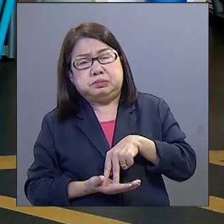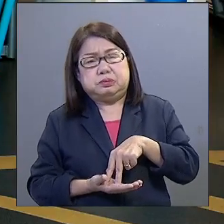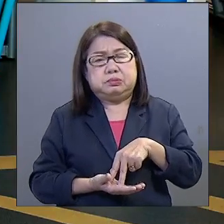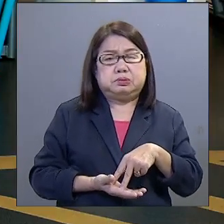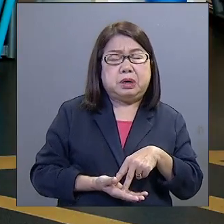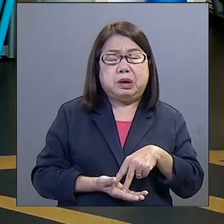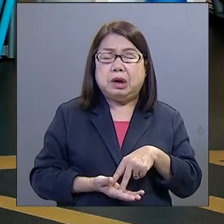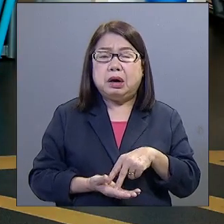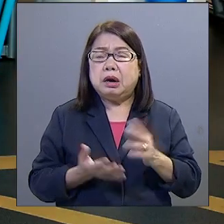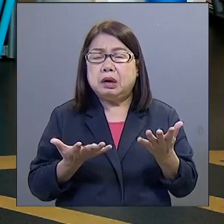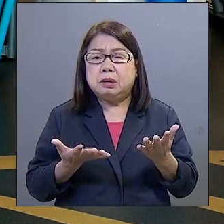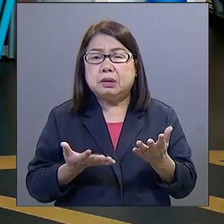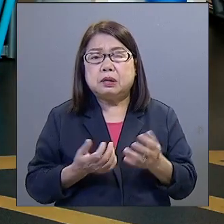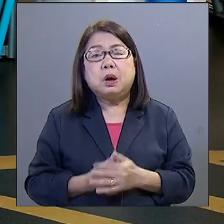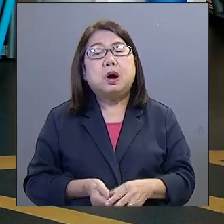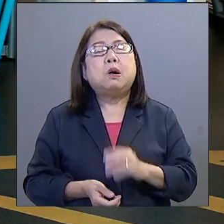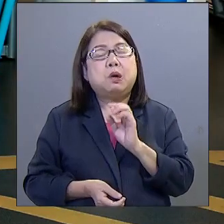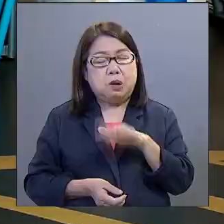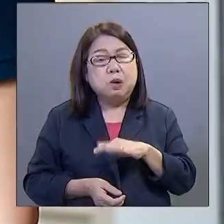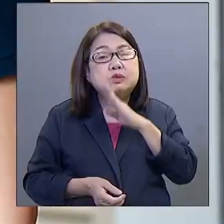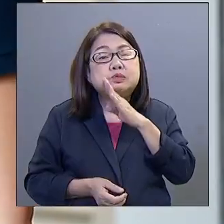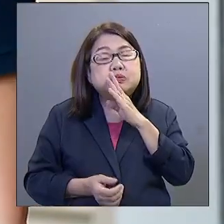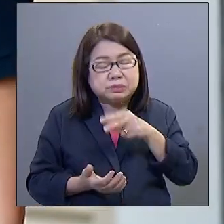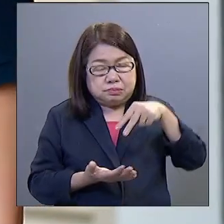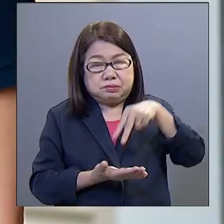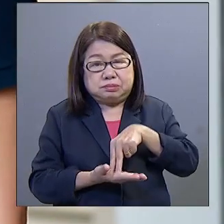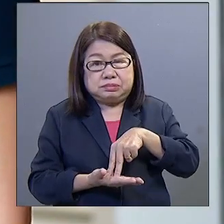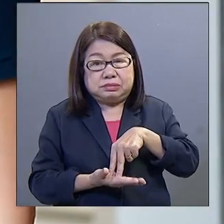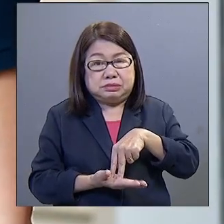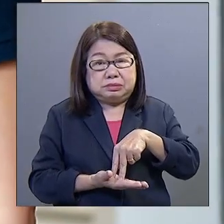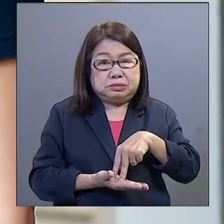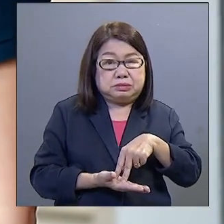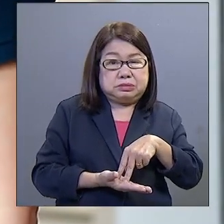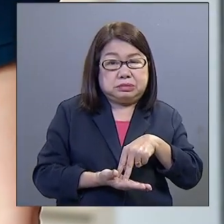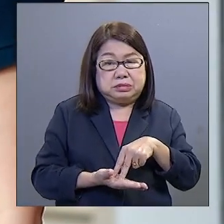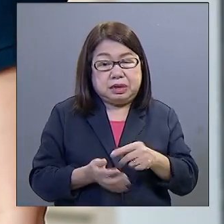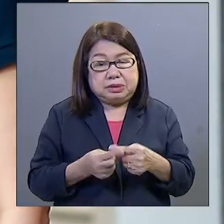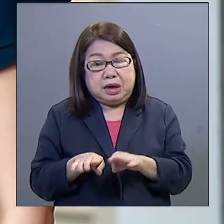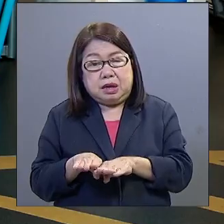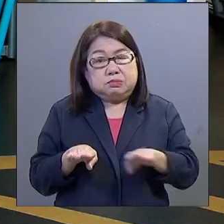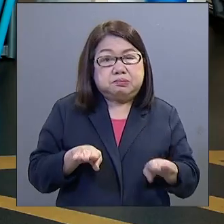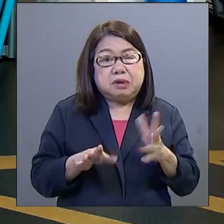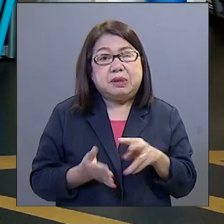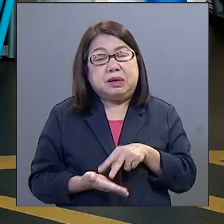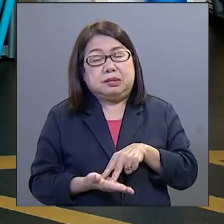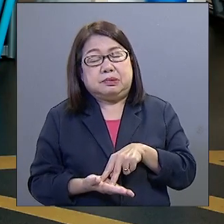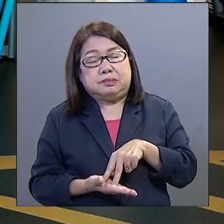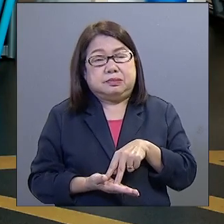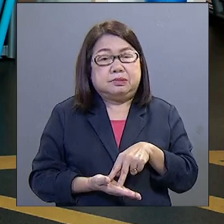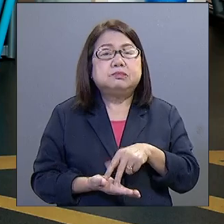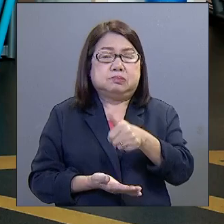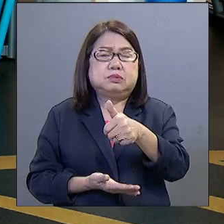างไหนเราถือว่า ถ้าเอนแต่ว่าเอนปุ๊บไม่ได้ขยับขาออกเอนปุ๊บแล้วยังทรงตัวอยู่ได้แบบนี้เรา